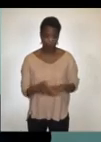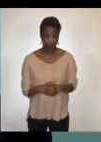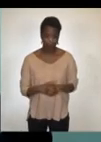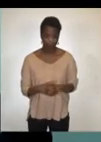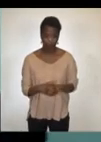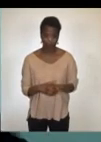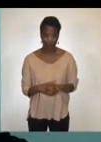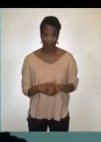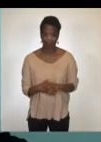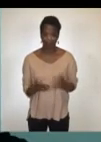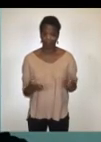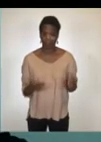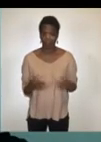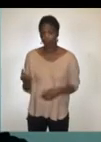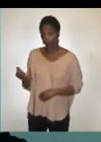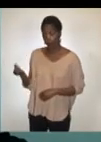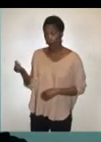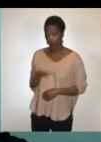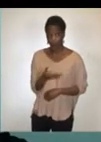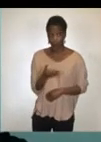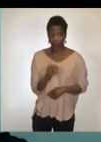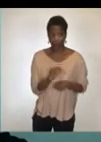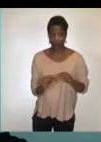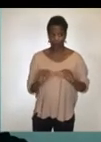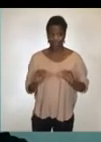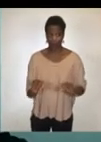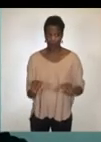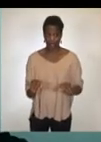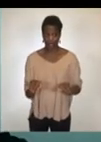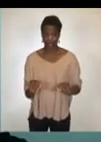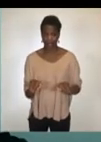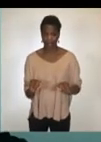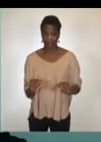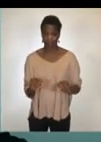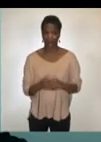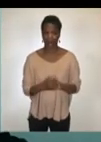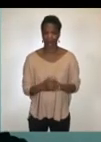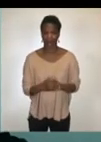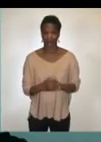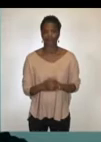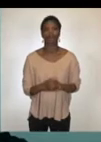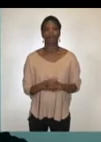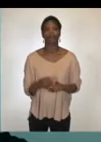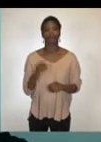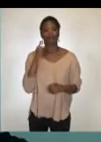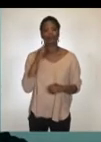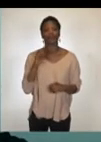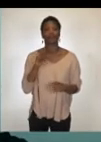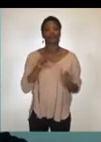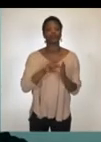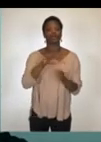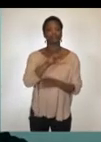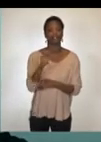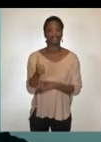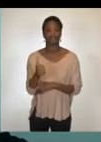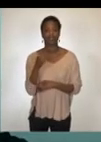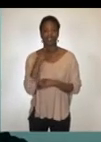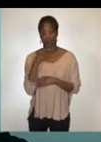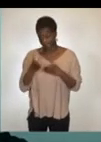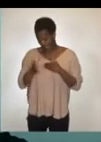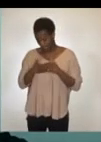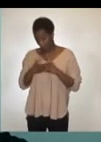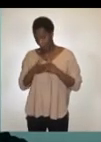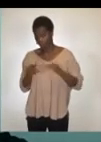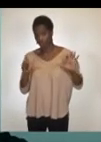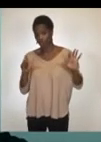administratif de découvrir nos taux de réalisation. Mais en 2021, nous sommes proches des 70%. Là où, effectivement, on était plutôt